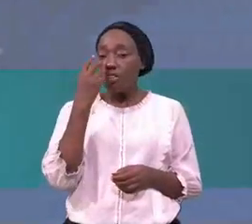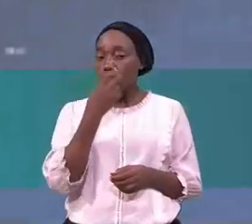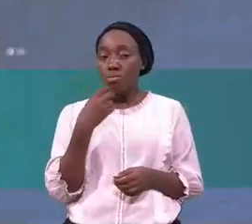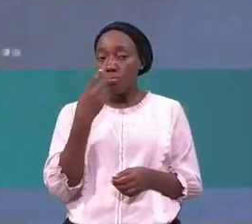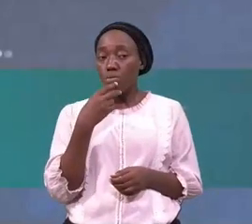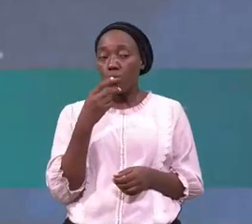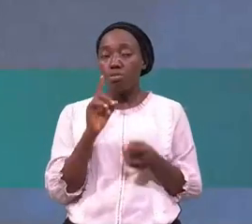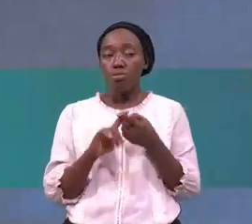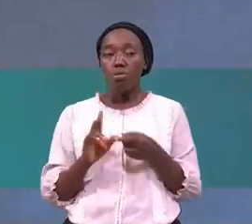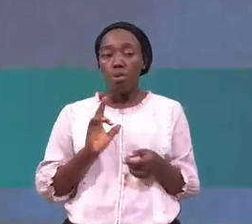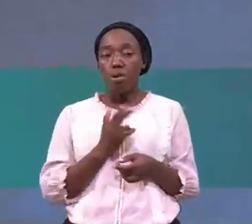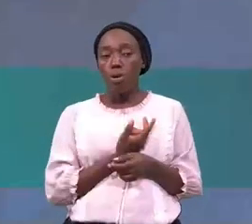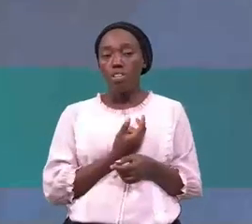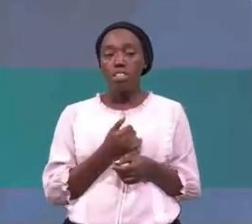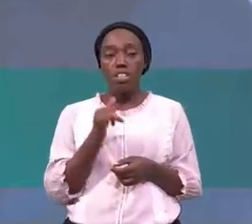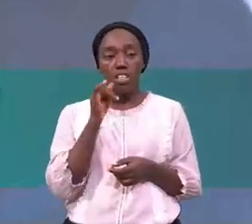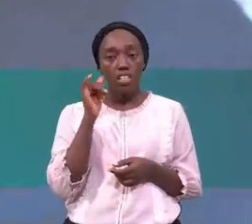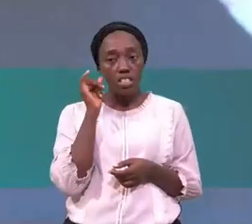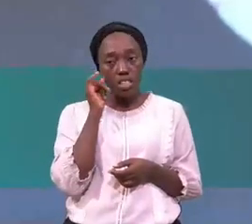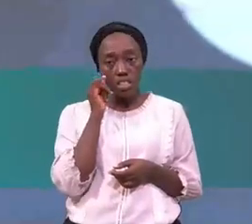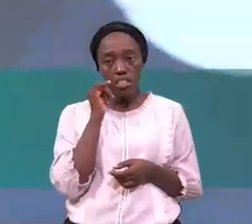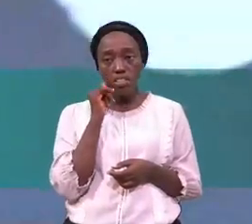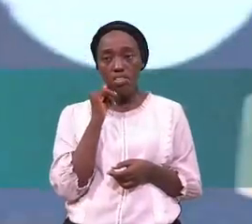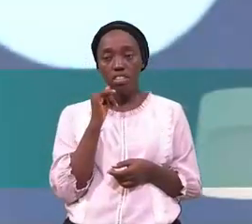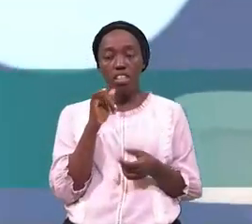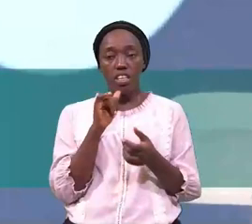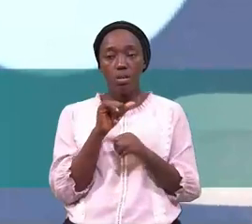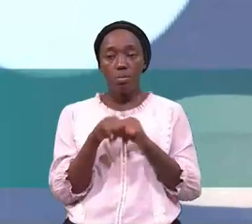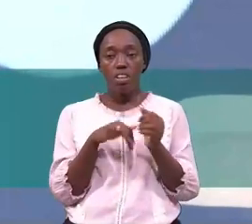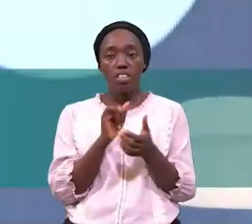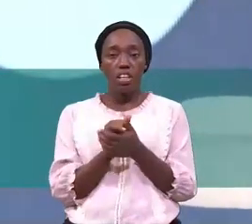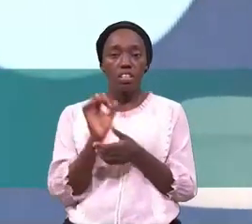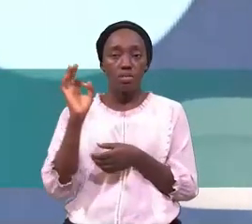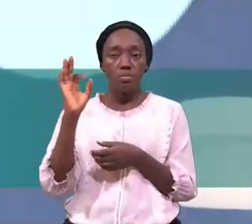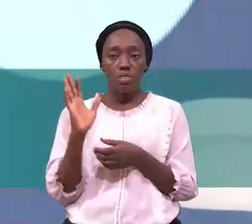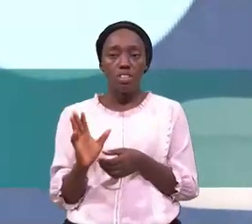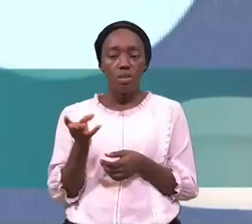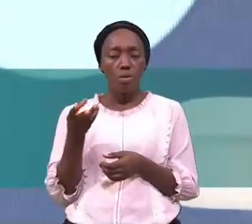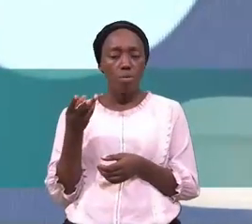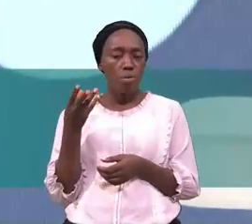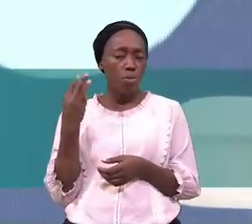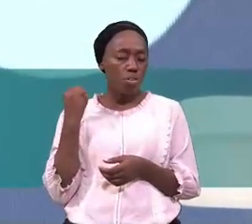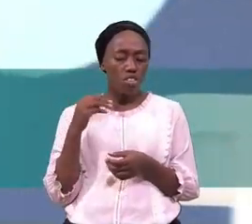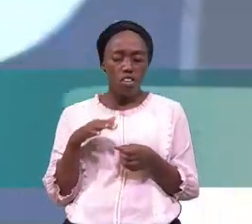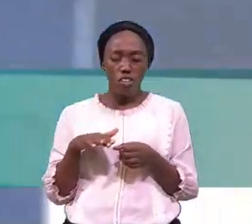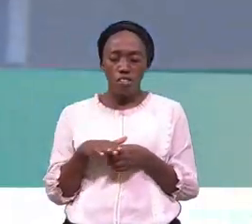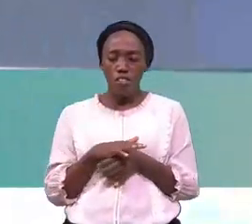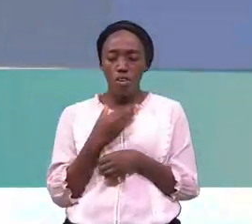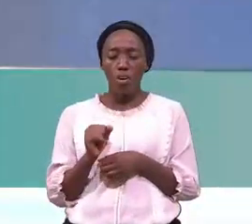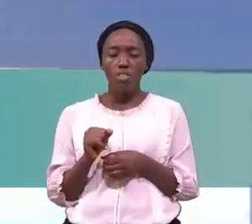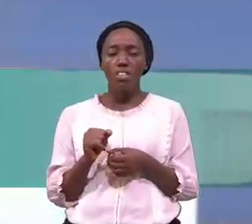Il nous a parlé hier. Je parlais de ce prédicateur. Il était plein